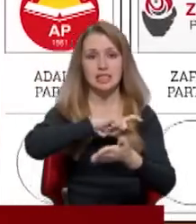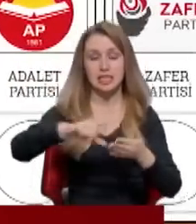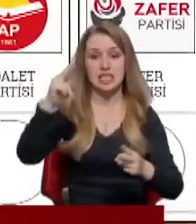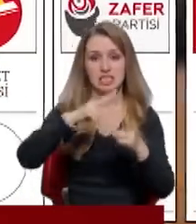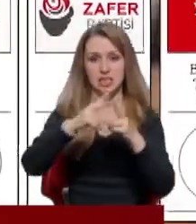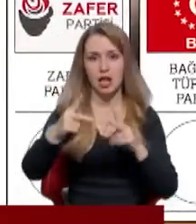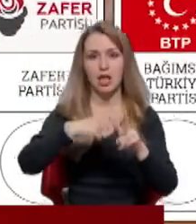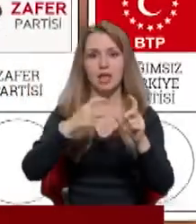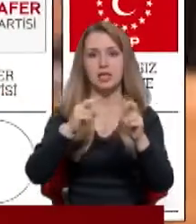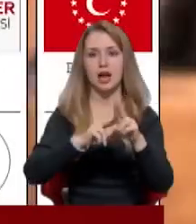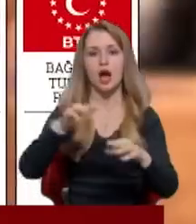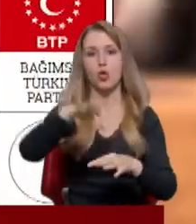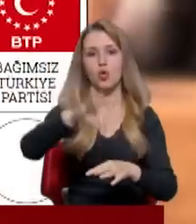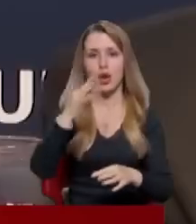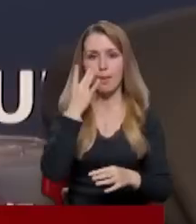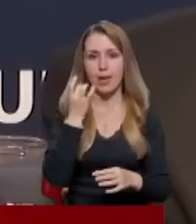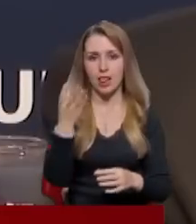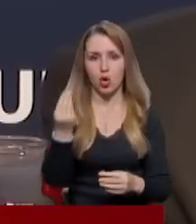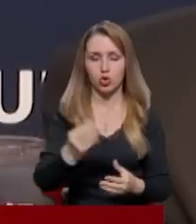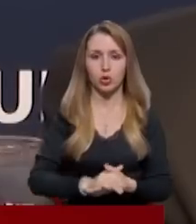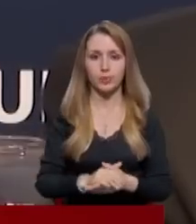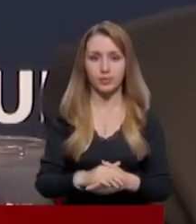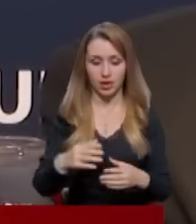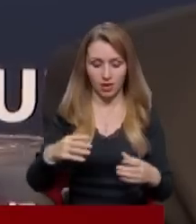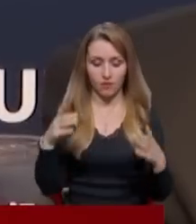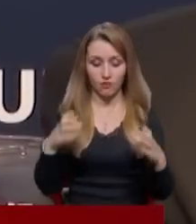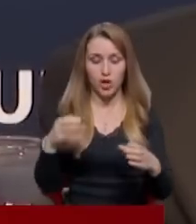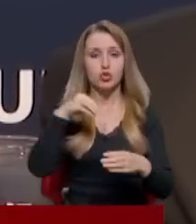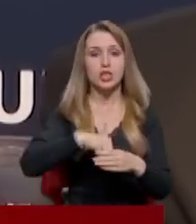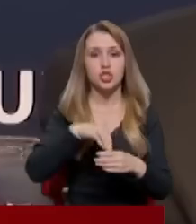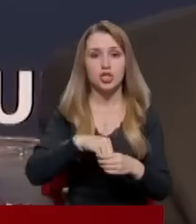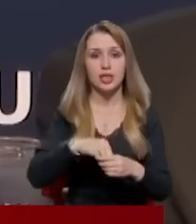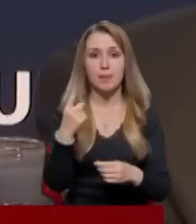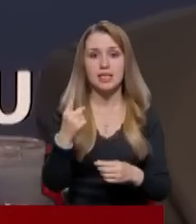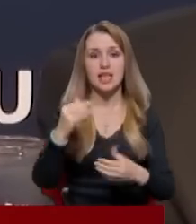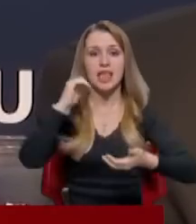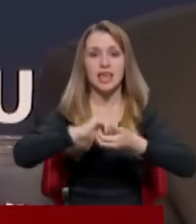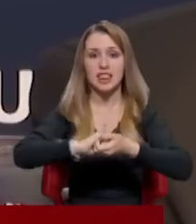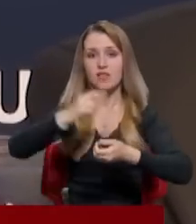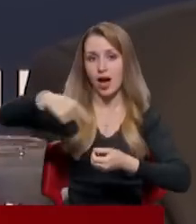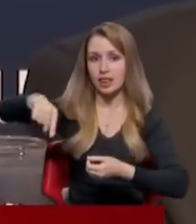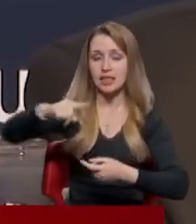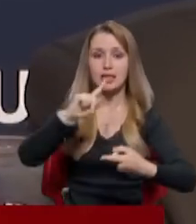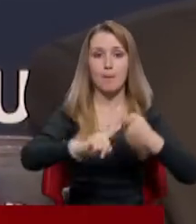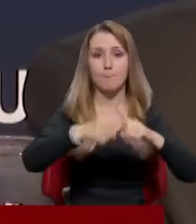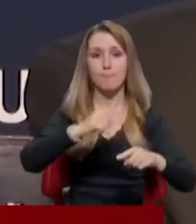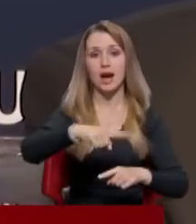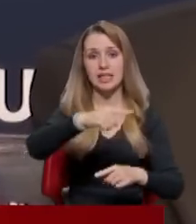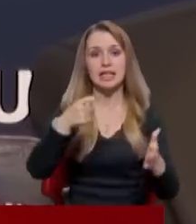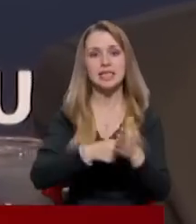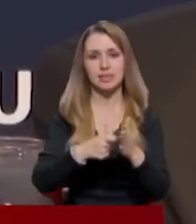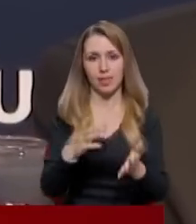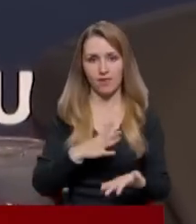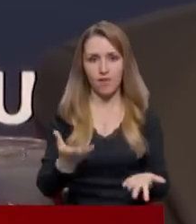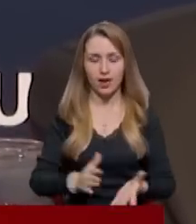ysk'da yapılan kura çekimiyle belli oldu fanuslardan birisinde ittifakların ve siyasi partilerin isimleri